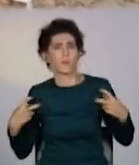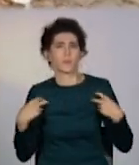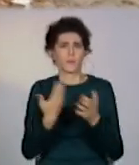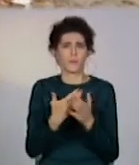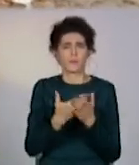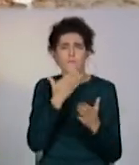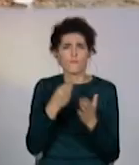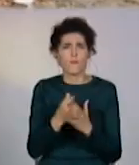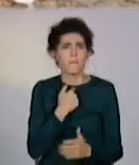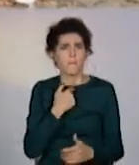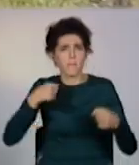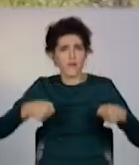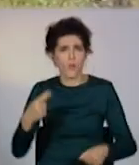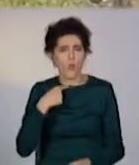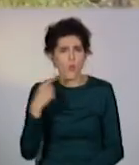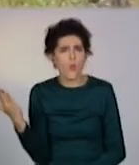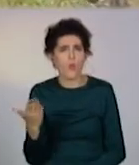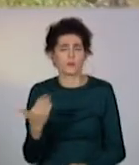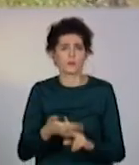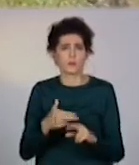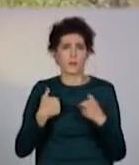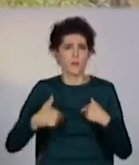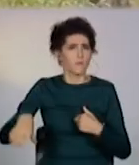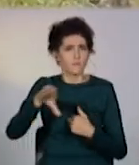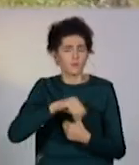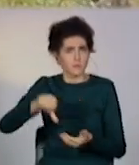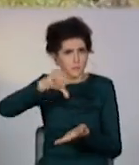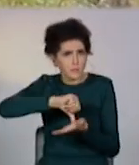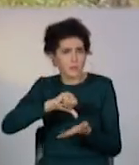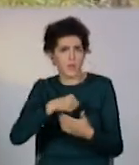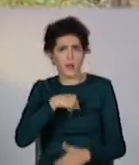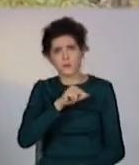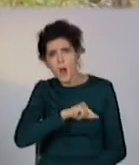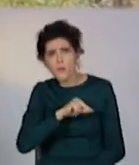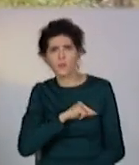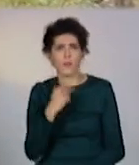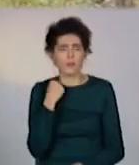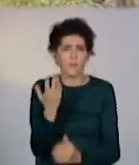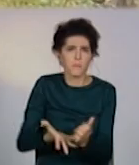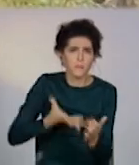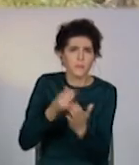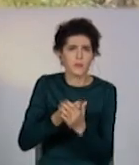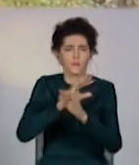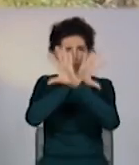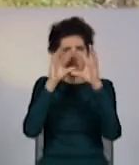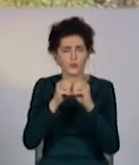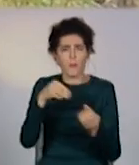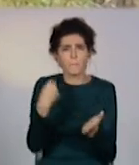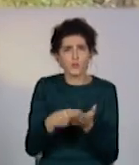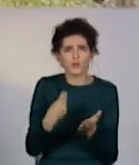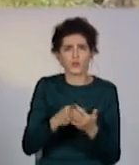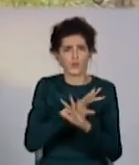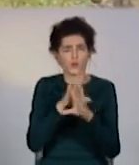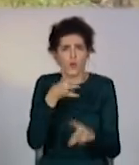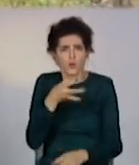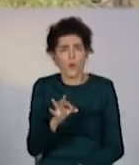право голосу – одне з головних. Ми працюємо, платимо податки, в тому числі і в місцевий бюджет, але не можемо ніяк впливати, ну,